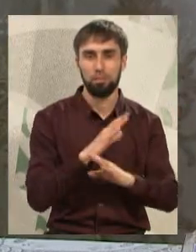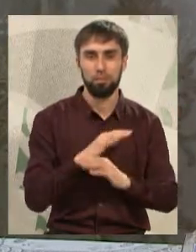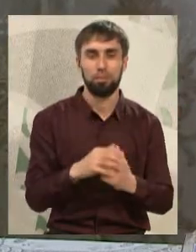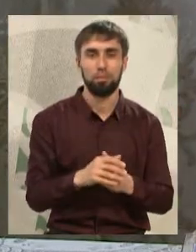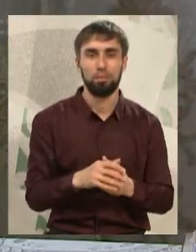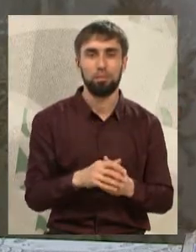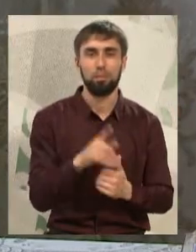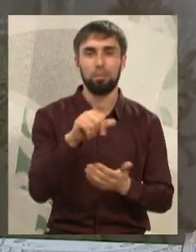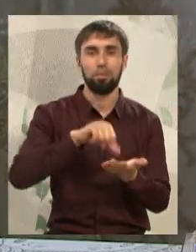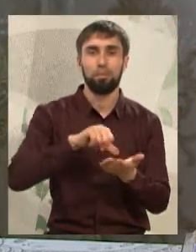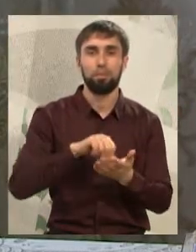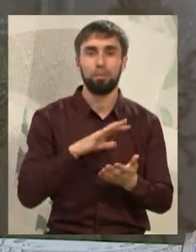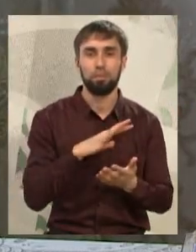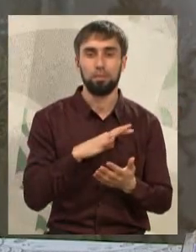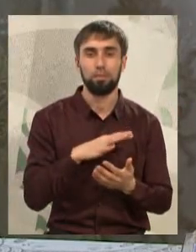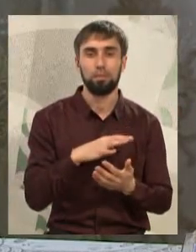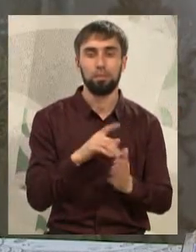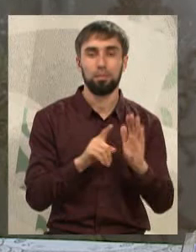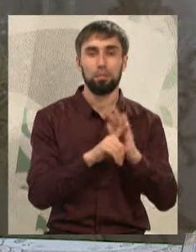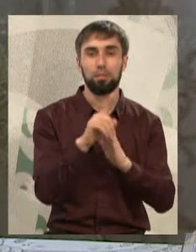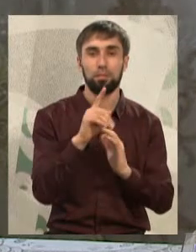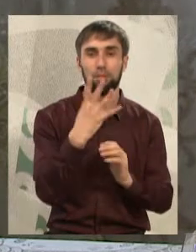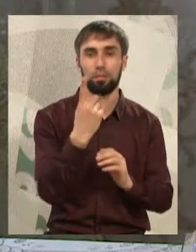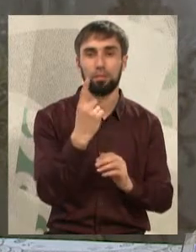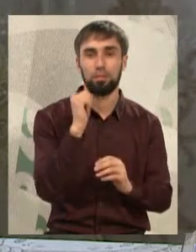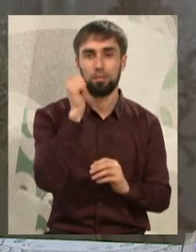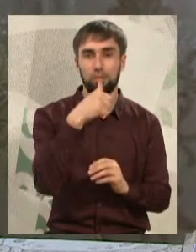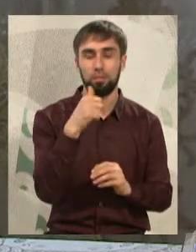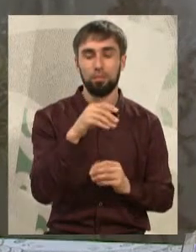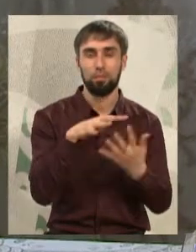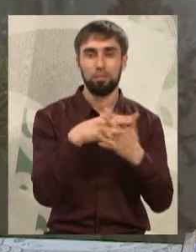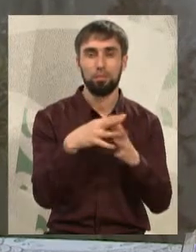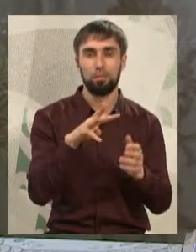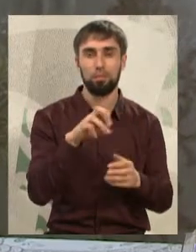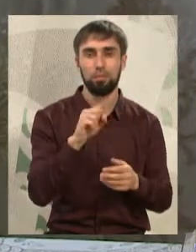641-м стрелковом полку. Погиб в начале войны. Село Марьяновка,